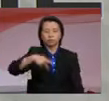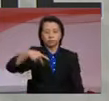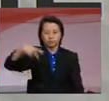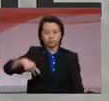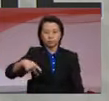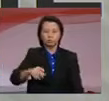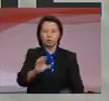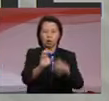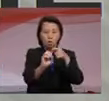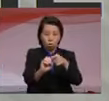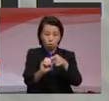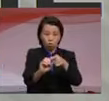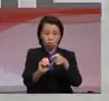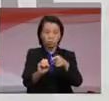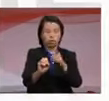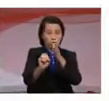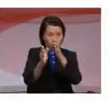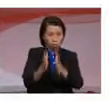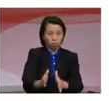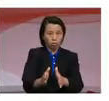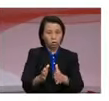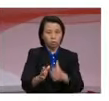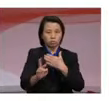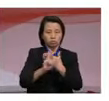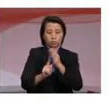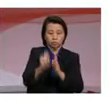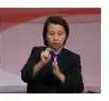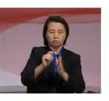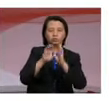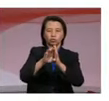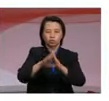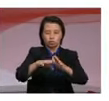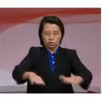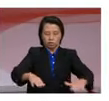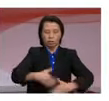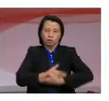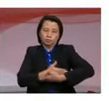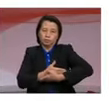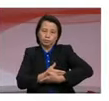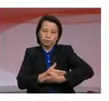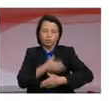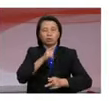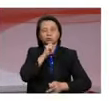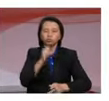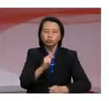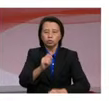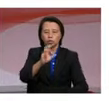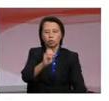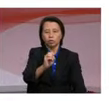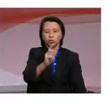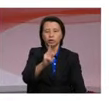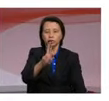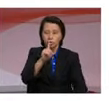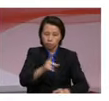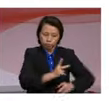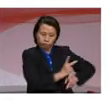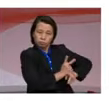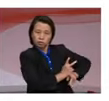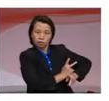Pemulihan. O ialah orang yang berisiko tinggi seperti kanak-kanak, bayi, warga emas dan orang kurang upaya perlu